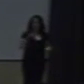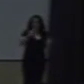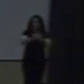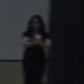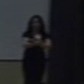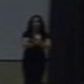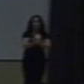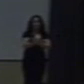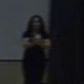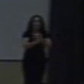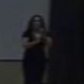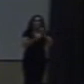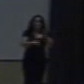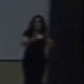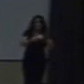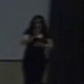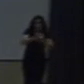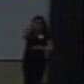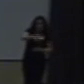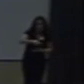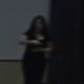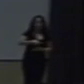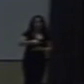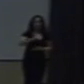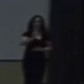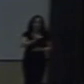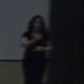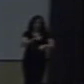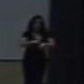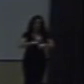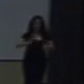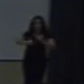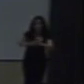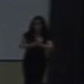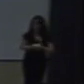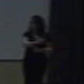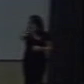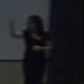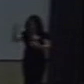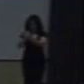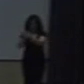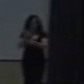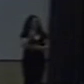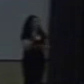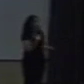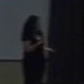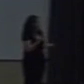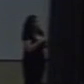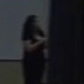conseqüències en l'exercici del periodista. La premsa escrita, passa un moment el torn de paraula,